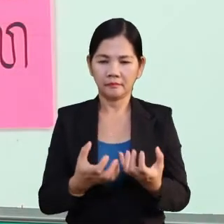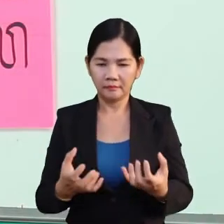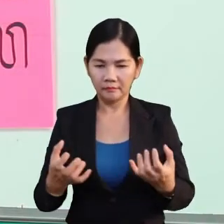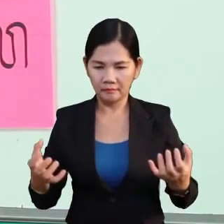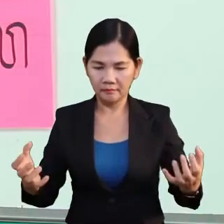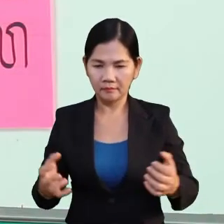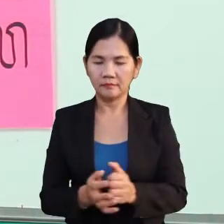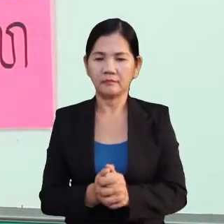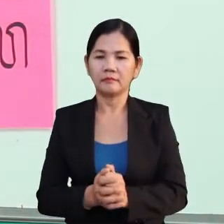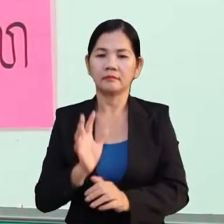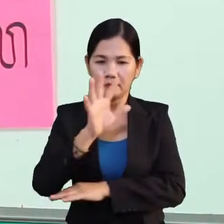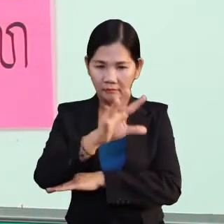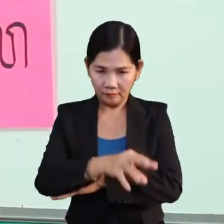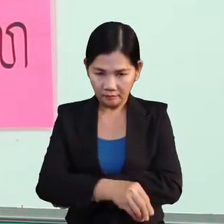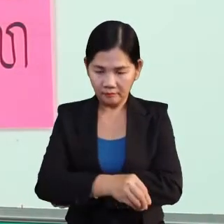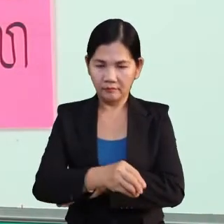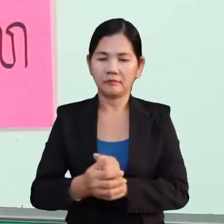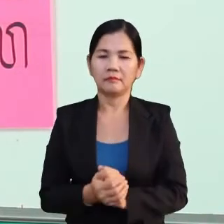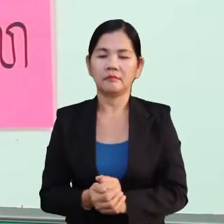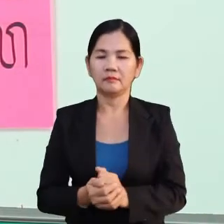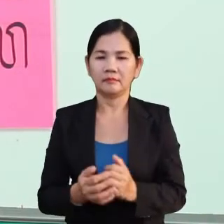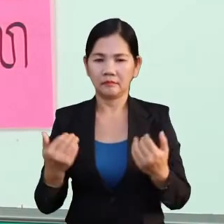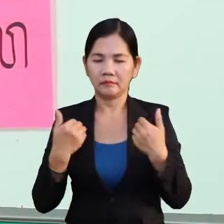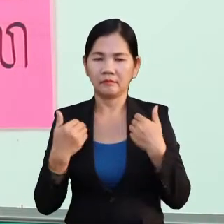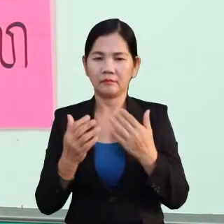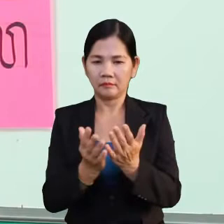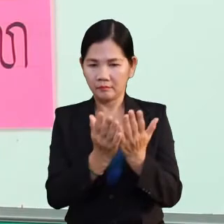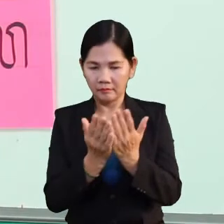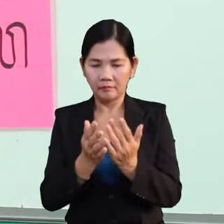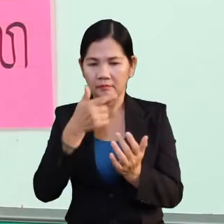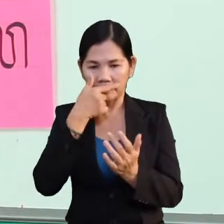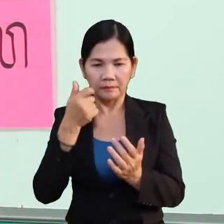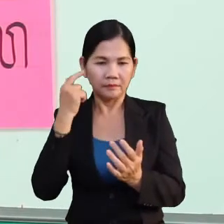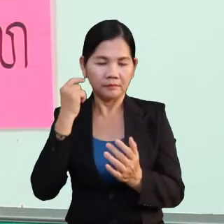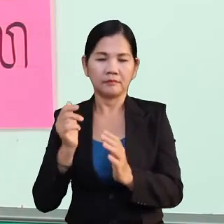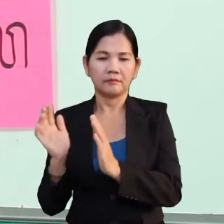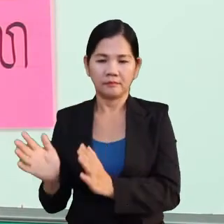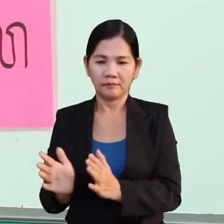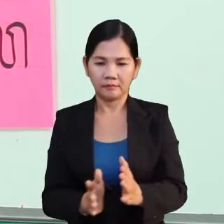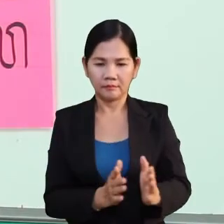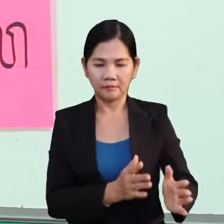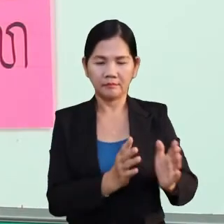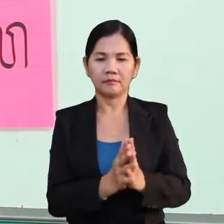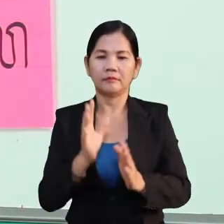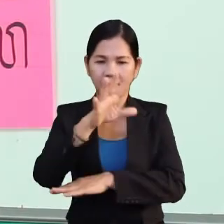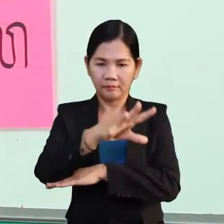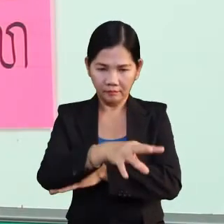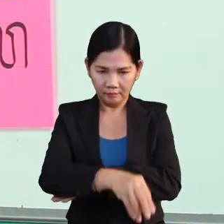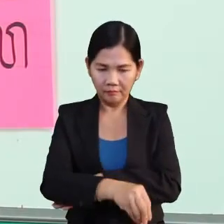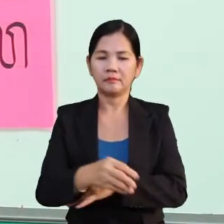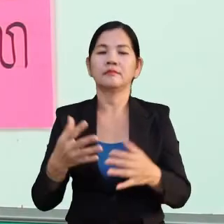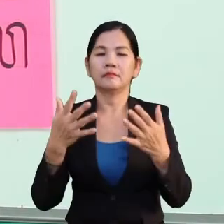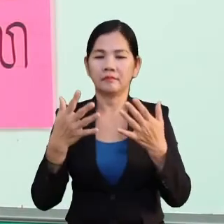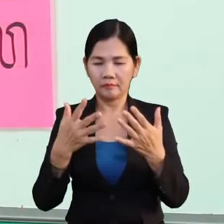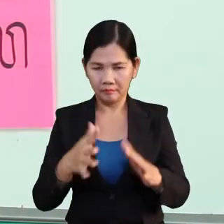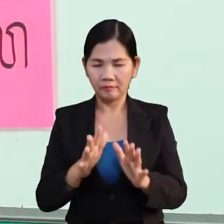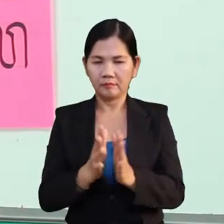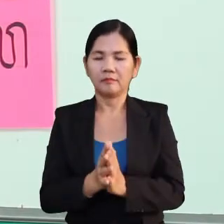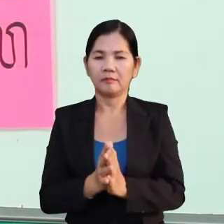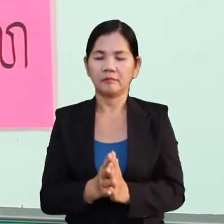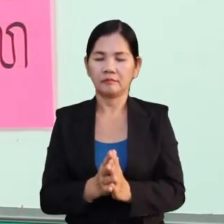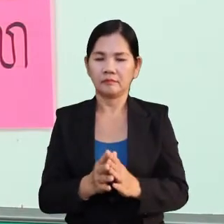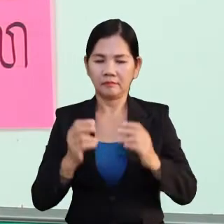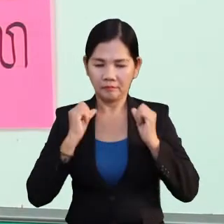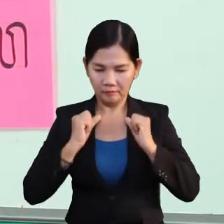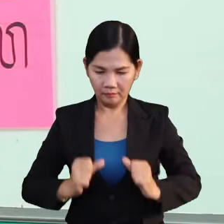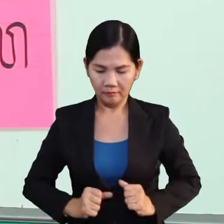បចំតាំងពីយប់ហ៎កូនណោះពេលខ្លះកូនអានជាមួយនឹងប៉ាម៉ាក់ទៅកូនរៀបចំឲ្យហើយដាក់ក្នុងកាតា